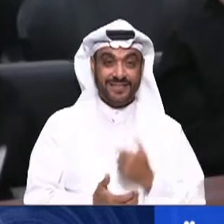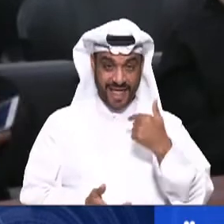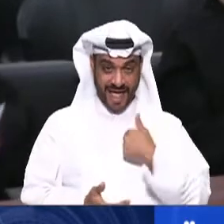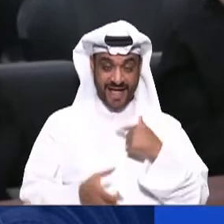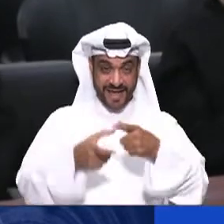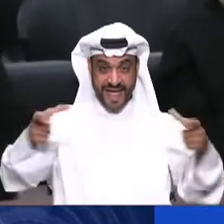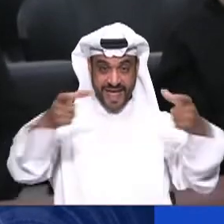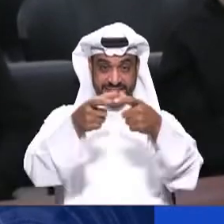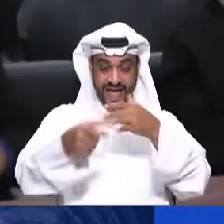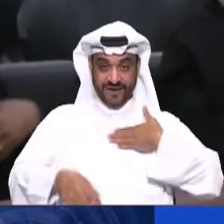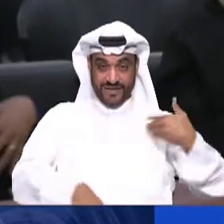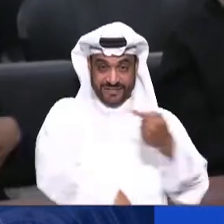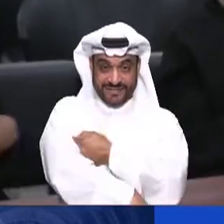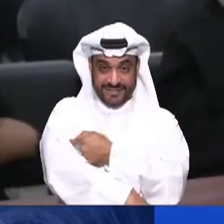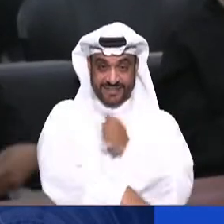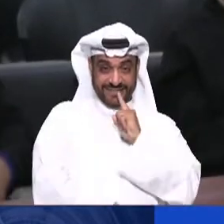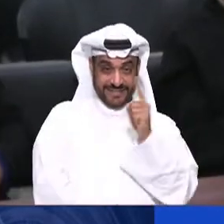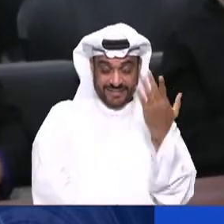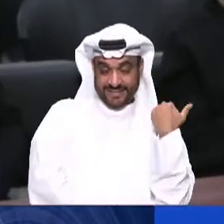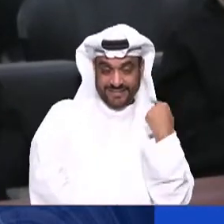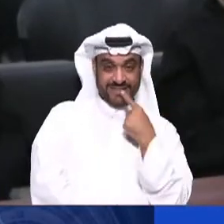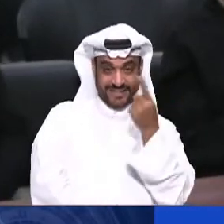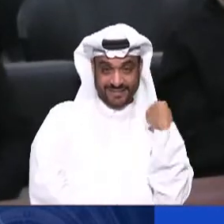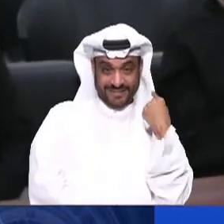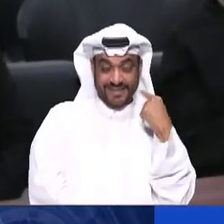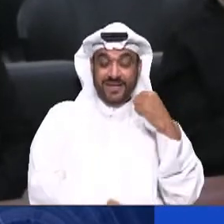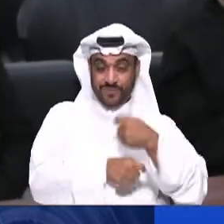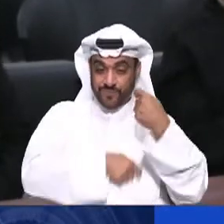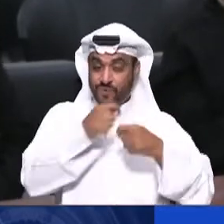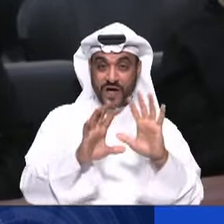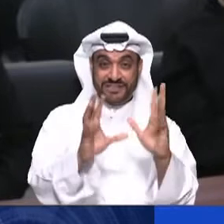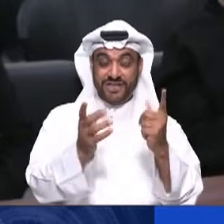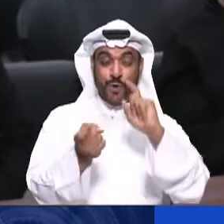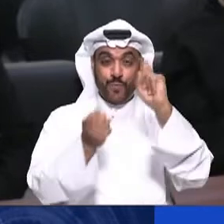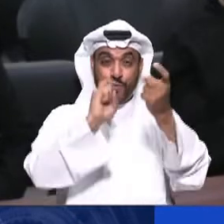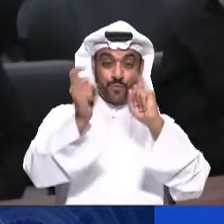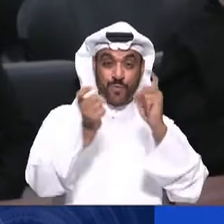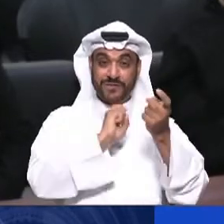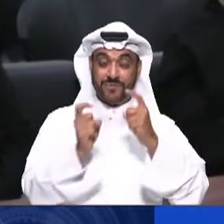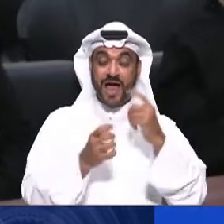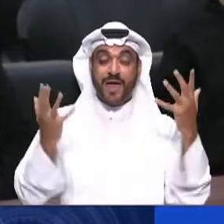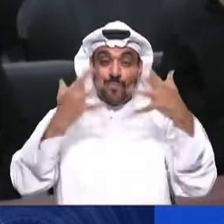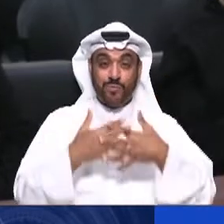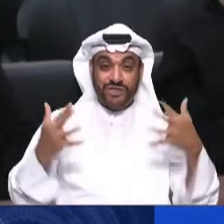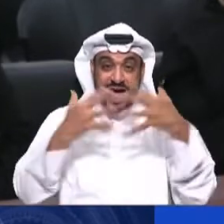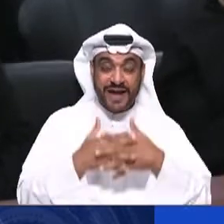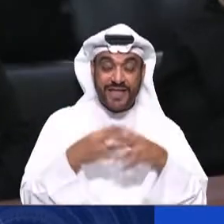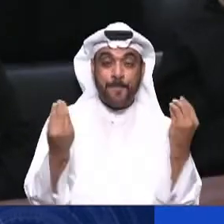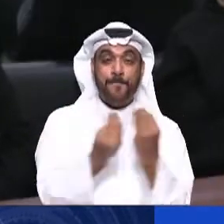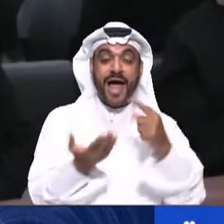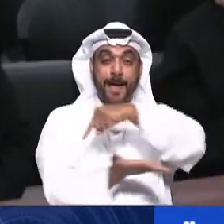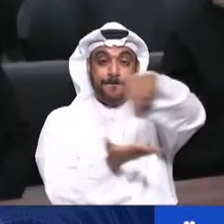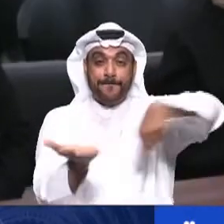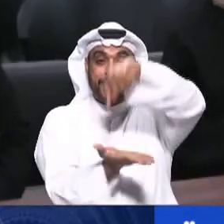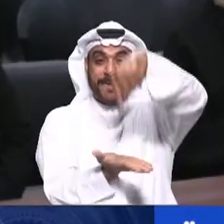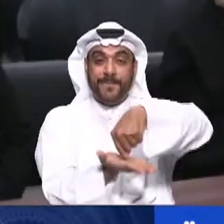خلال العام الدراسي 2018-2019 بفعاليات مع المركز البيئي من